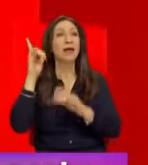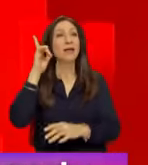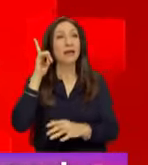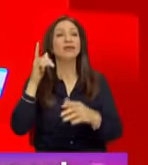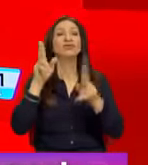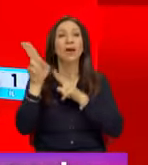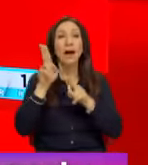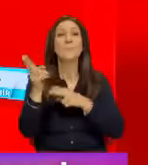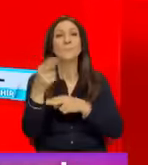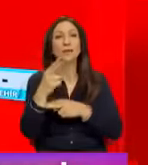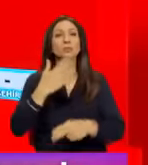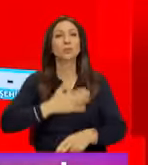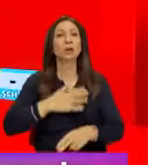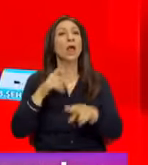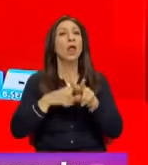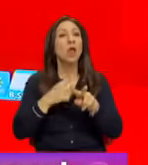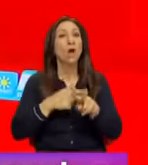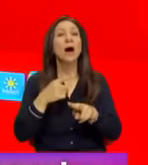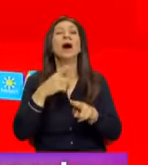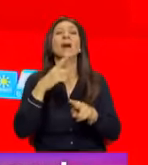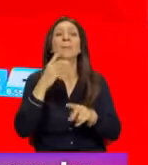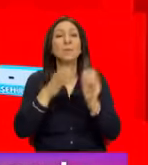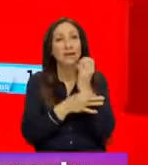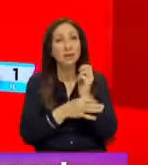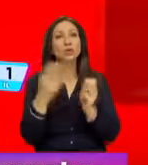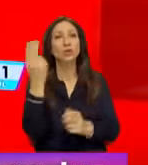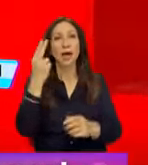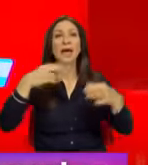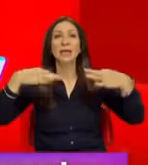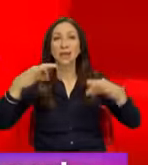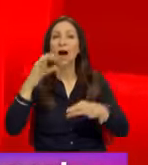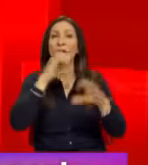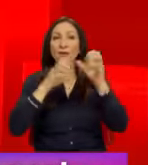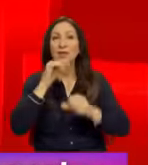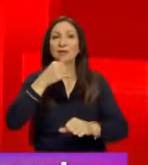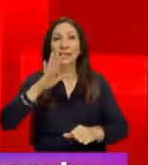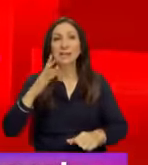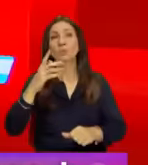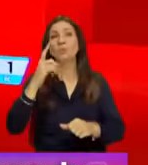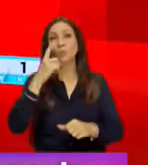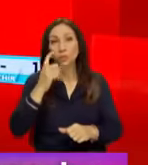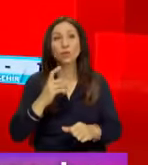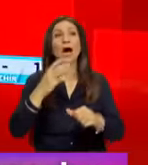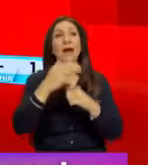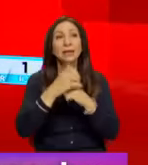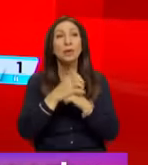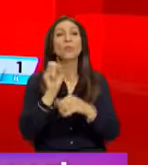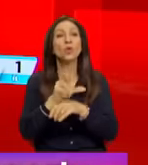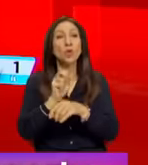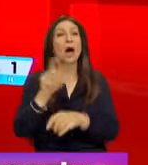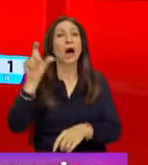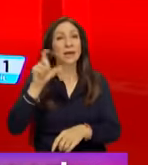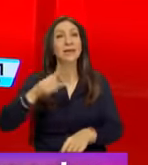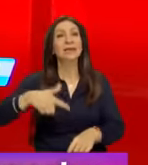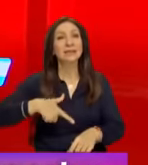Edirne'de, Çanakkale, Balıkesir, Bursa, Yalova, Bilecik, Kütahya, Eskişehir, Afyon, Denizli, Burdur, Antalya, Muğla, Aydın,